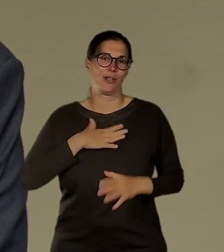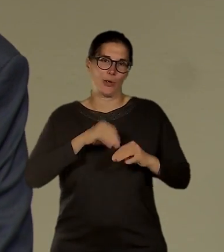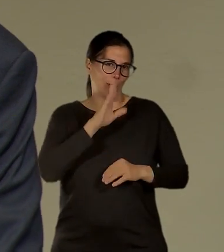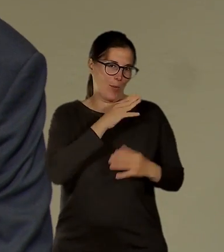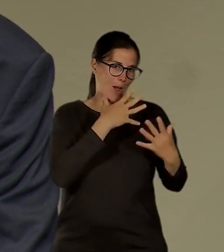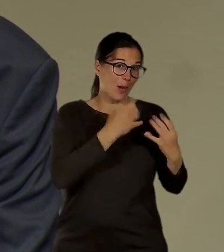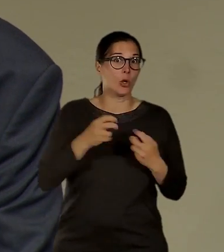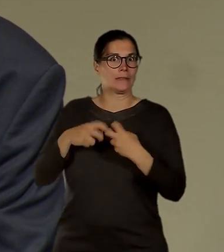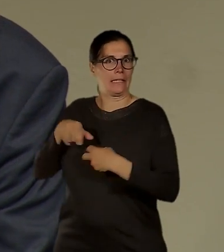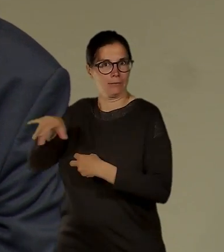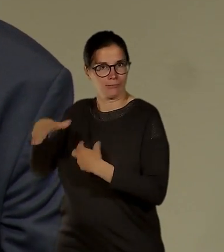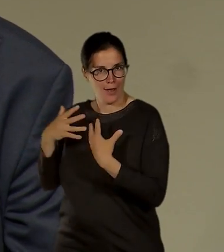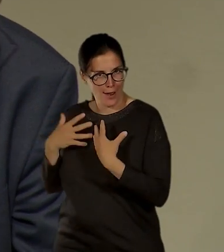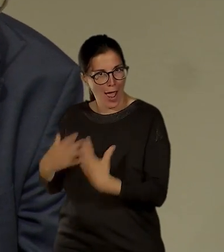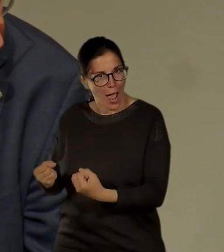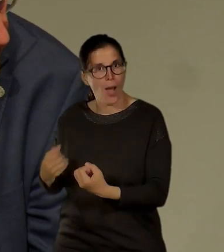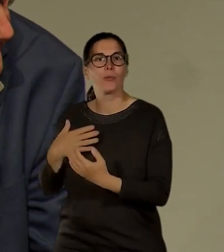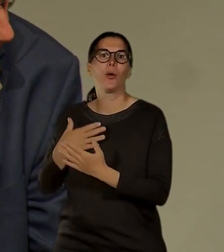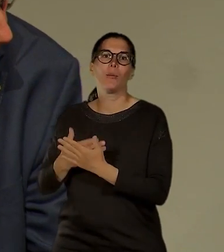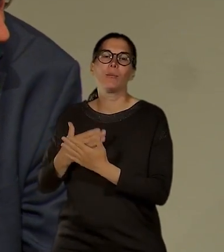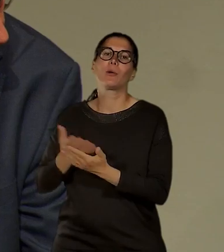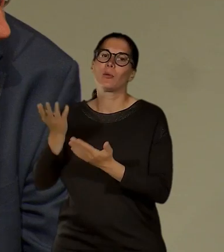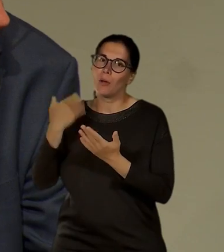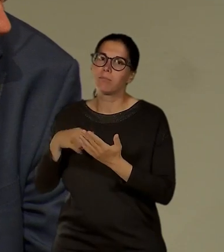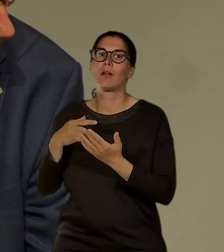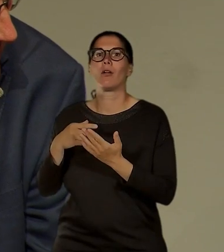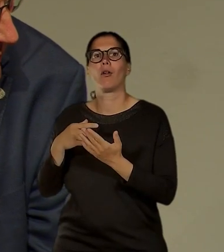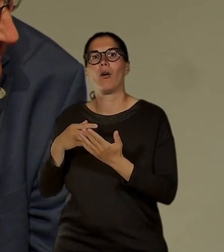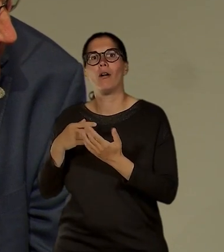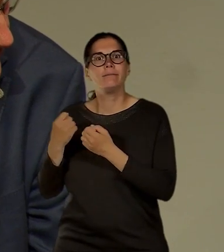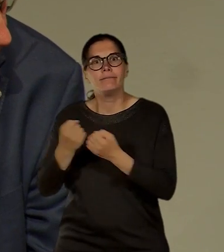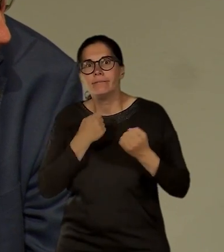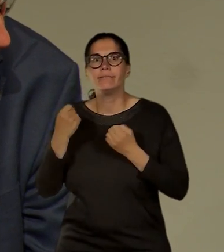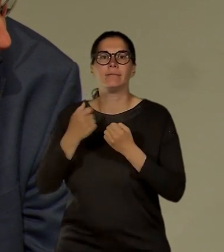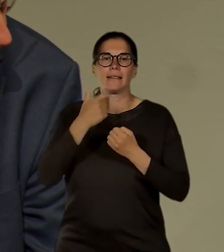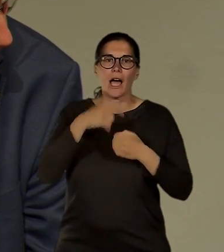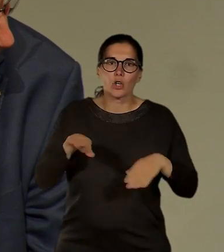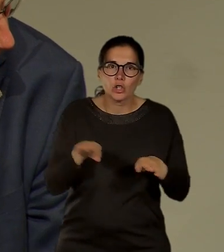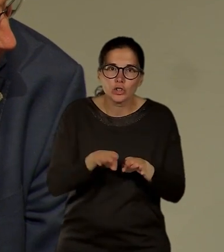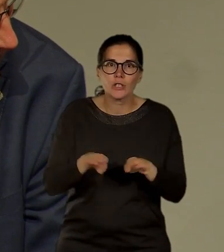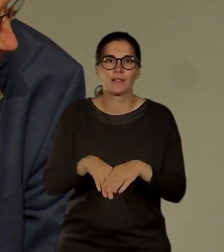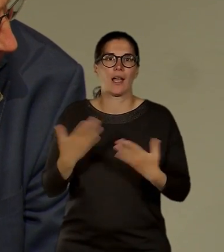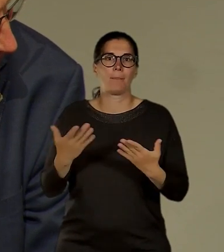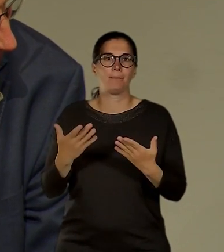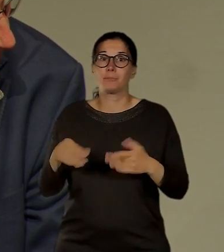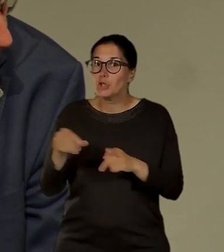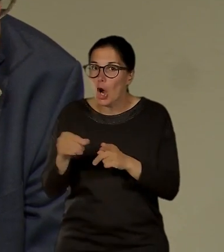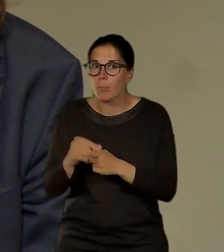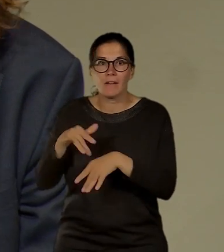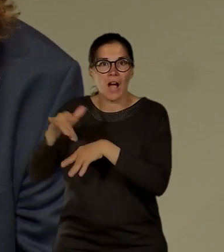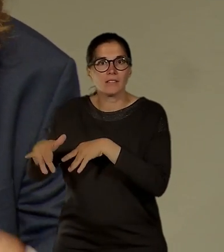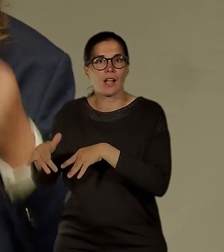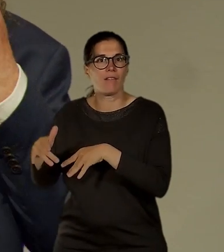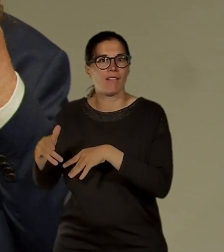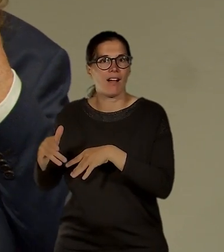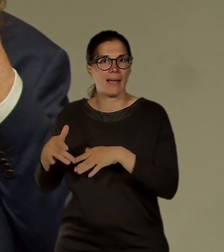strejda. A my jsme jezdili po Národní, po Příkopech, na Václaváku. A žádná magoška nebyla. Jo. A pak